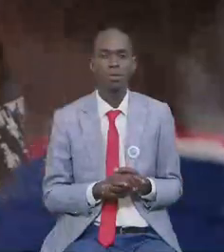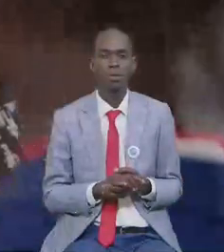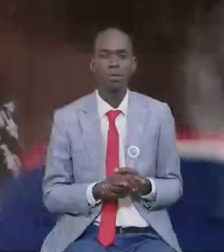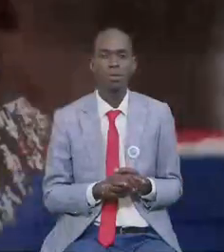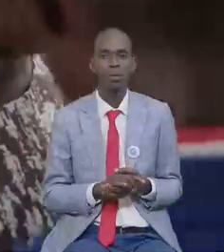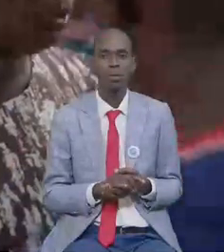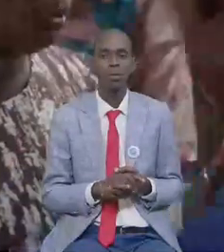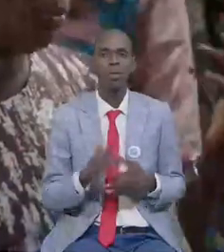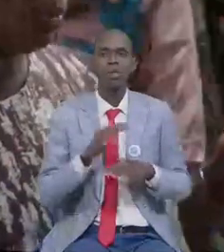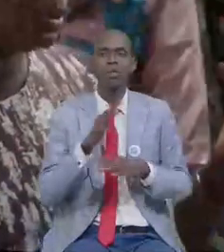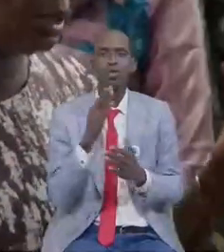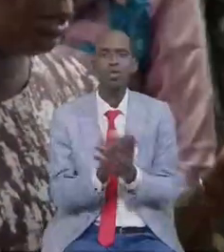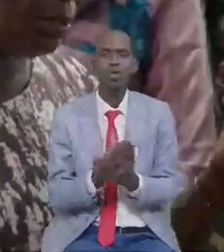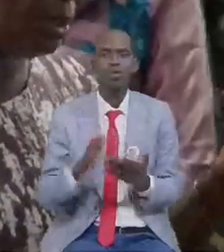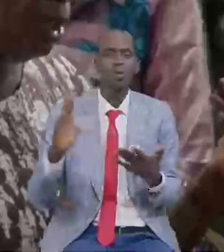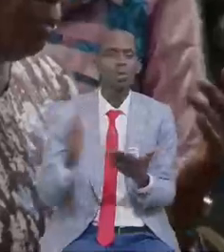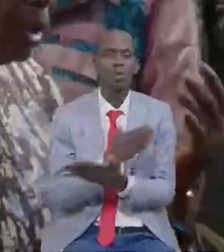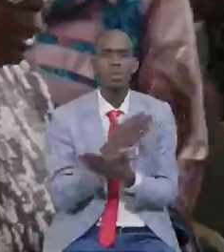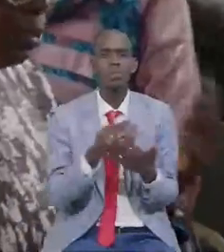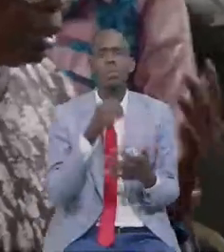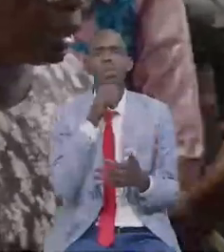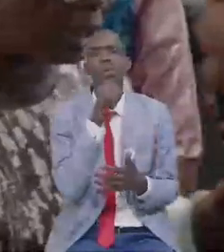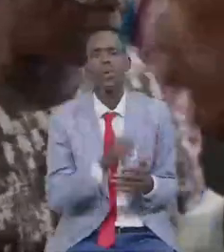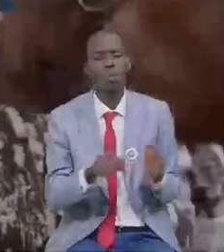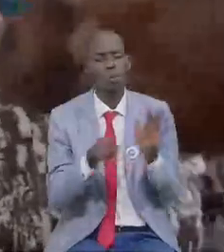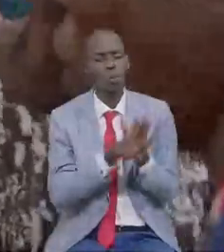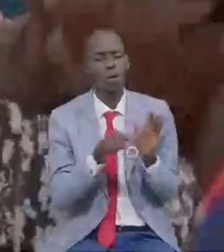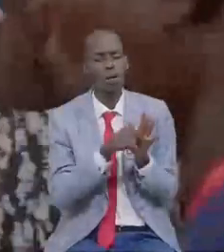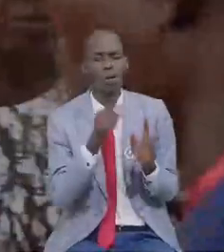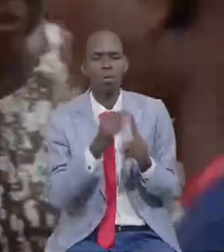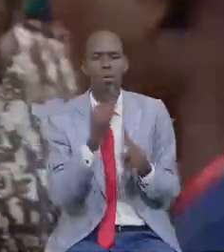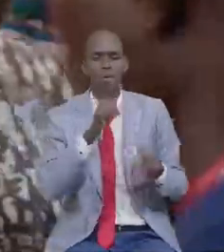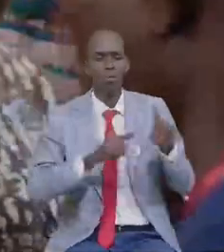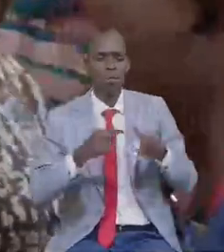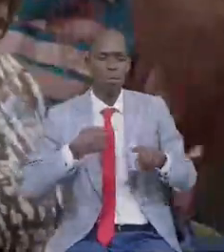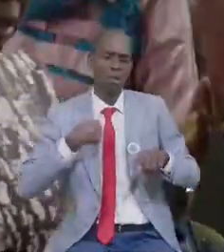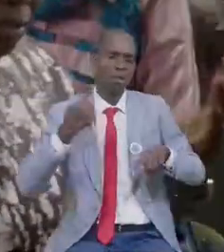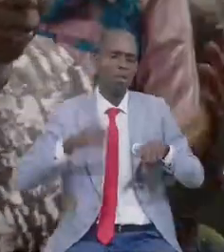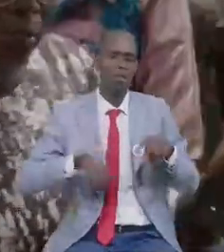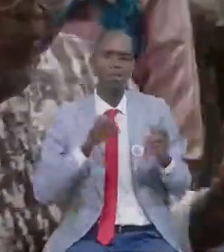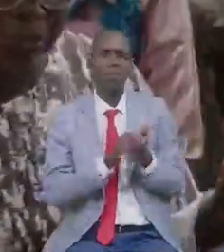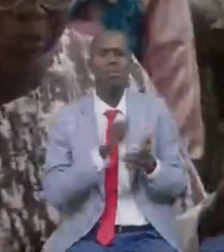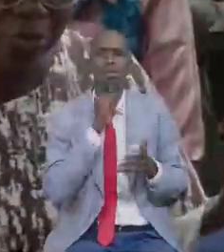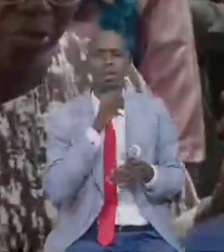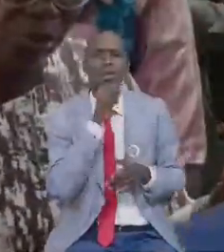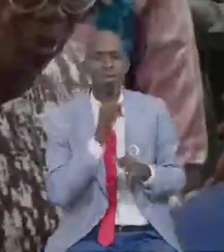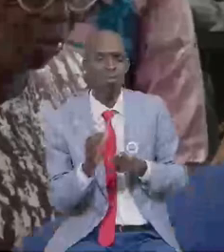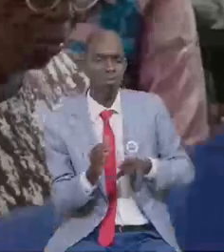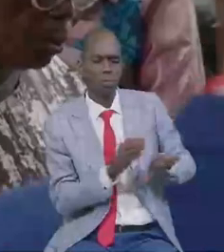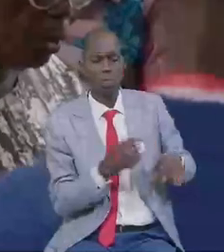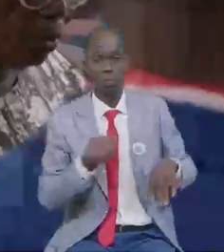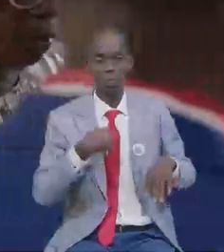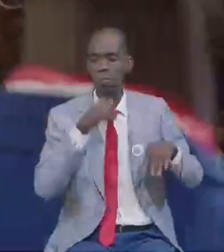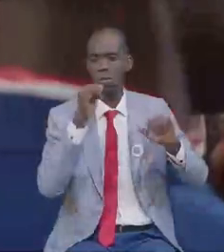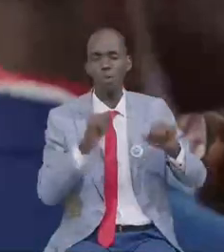ne chante pas les vieux cantiques. Je ne peux pas. Les vieux chants. Je ne suis pas